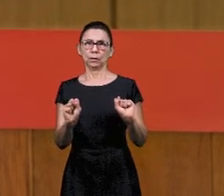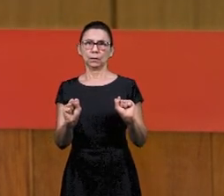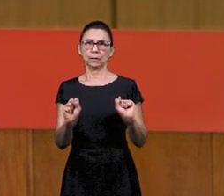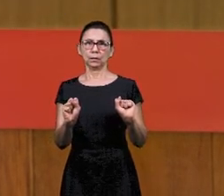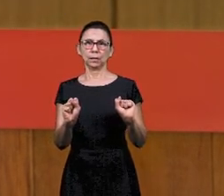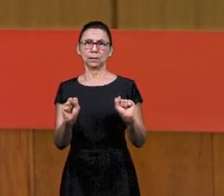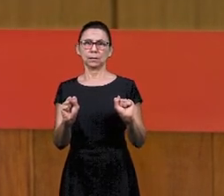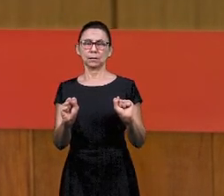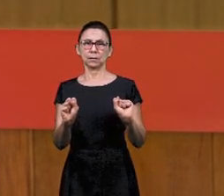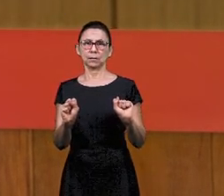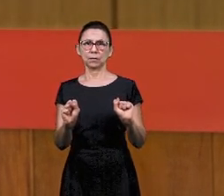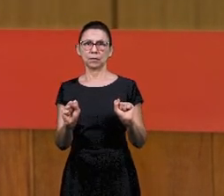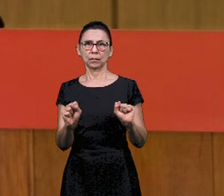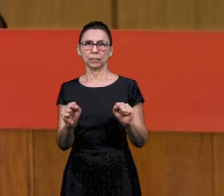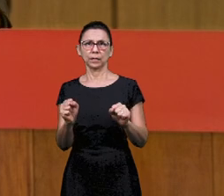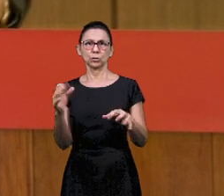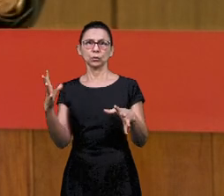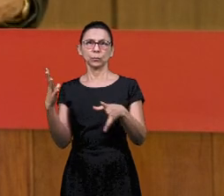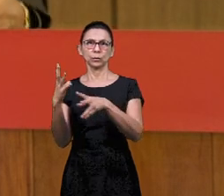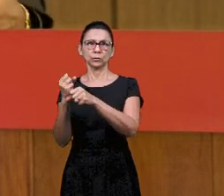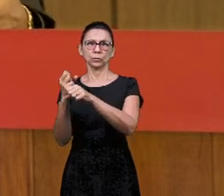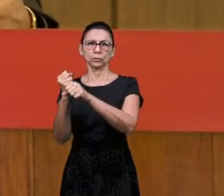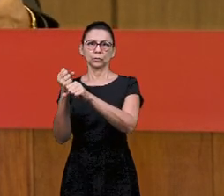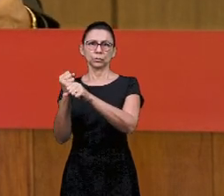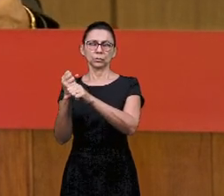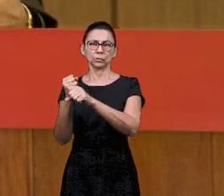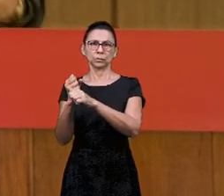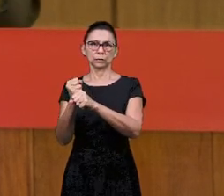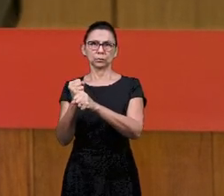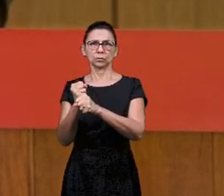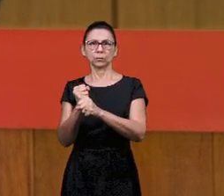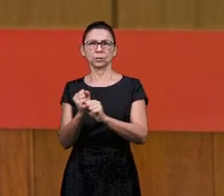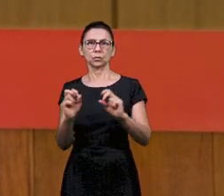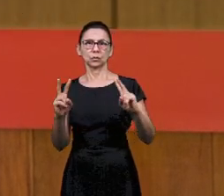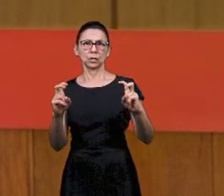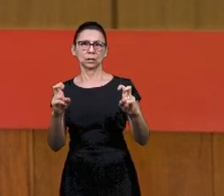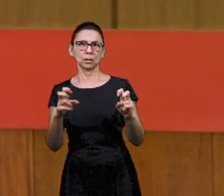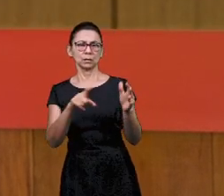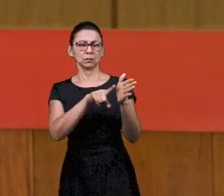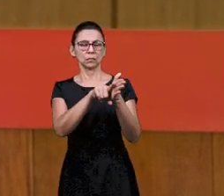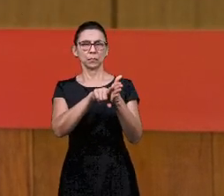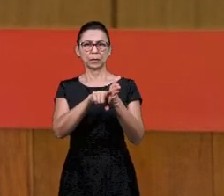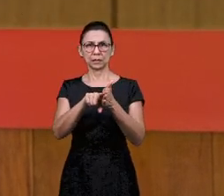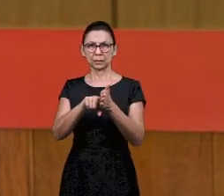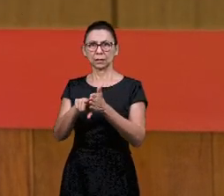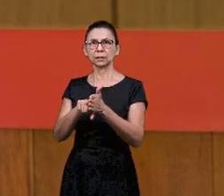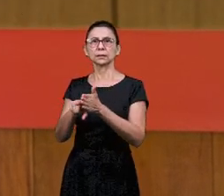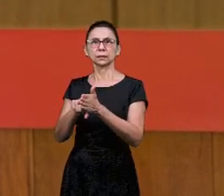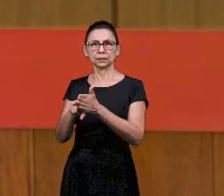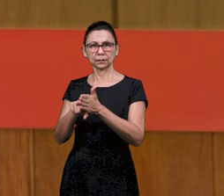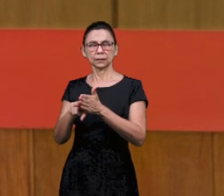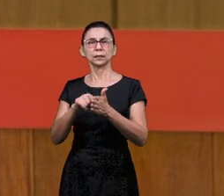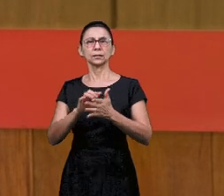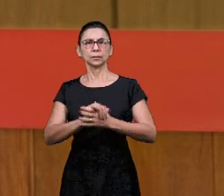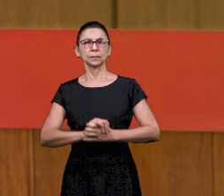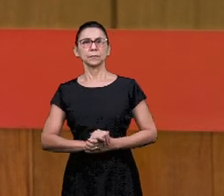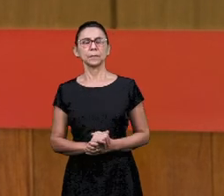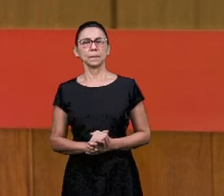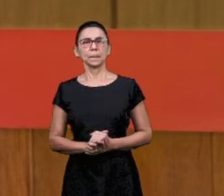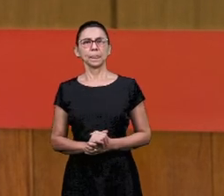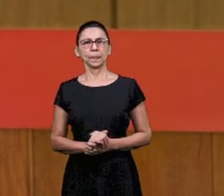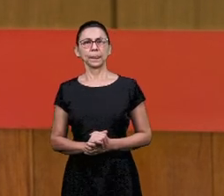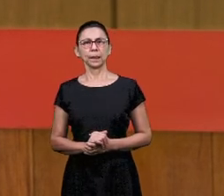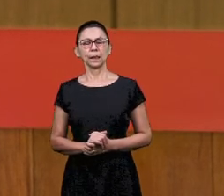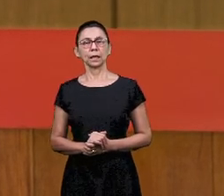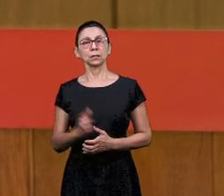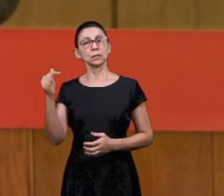qui sont apportés ici simplement en 10 minutes ou 20 minutes que nous avons ici pour transmettre nos